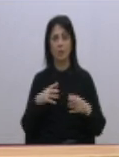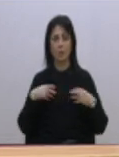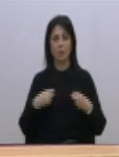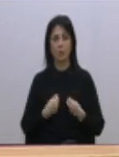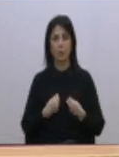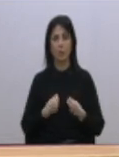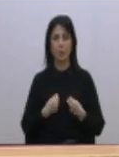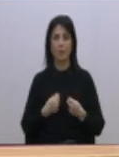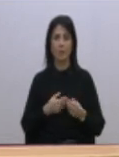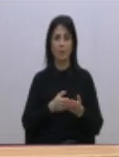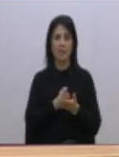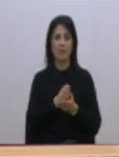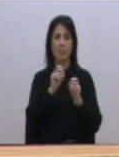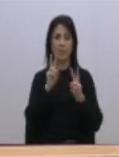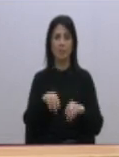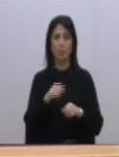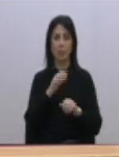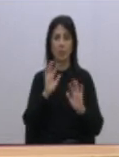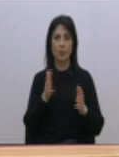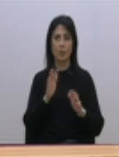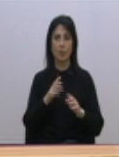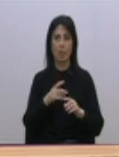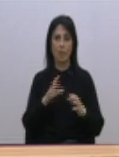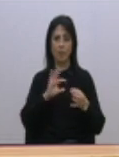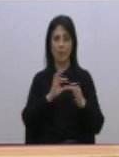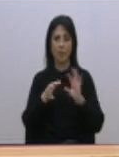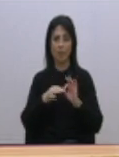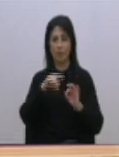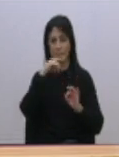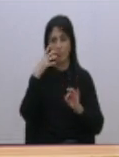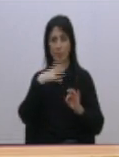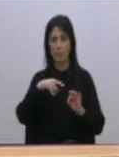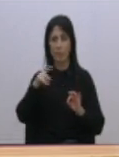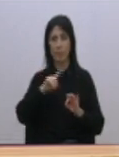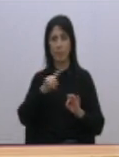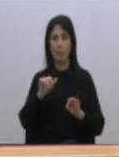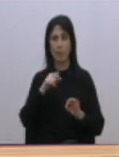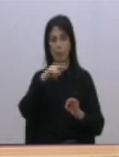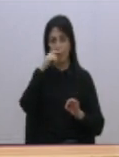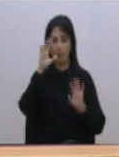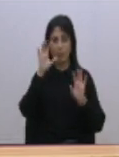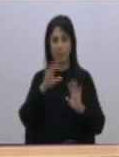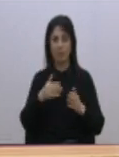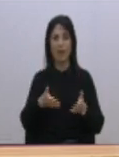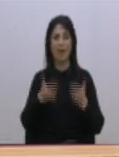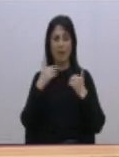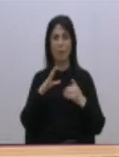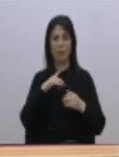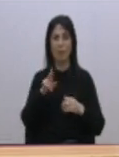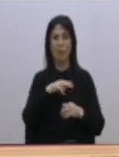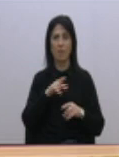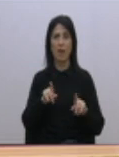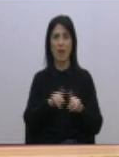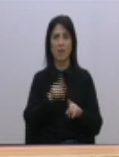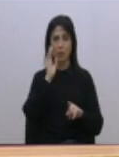სამწუხაროდ მიზანი მართულად ხდება გადაჯაჭვა რუსეთთან საქართველოსი. Მაგრამ როგორც რუსული კანონის გაწევა მოუწიათ ამ პარლამენტიდან,